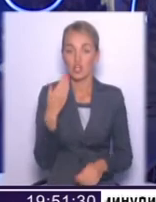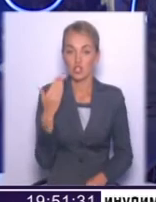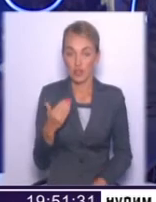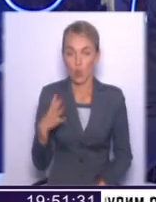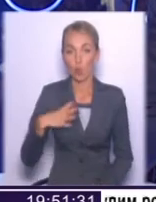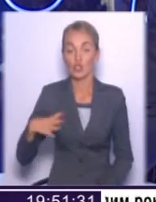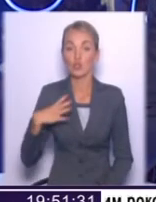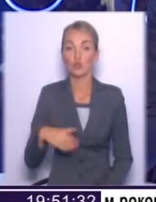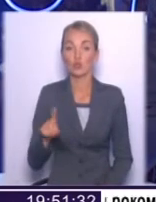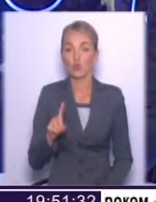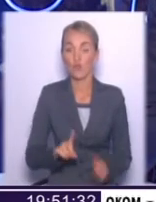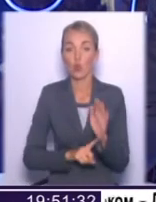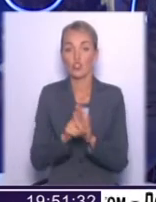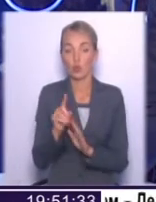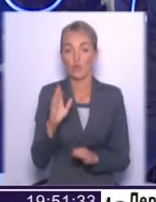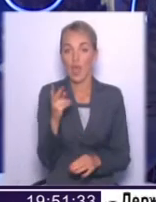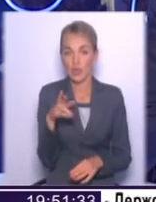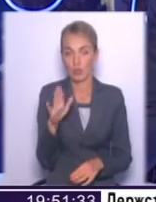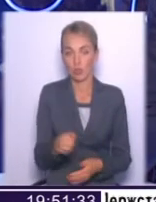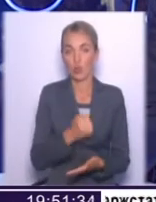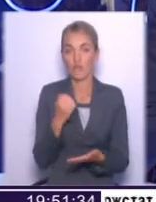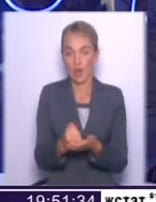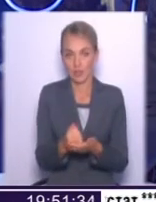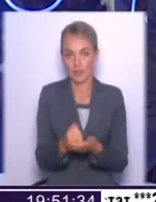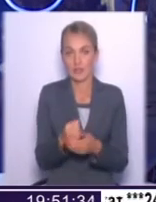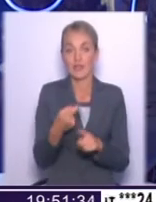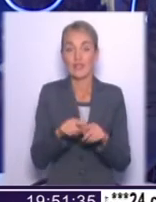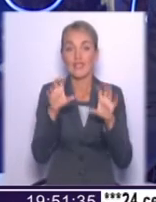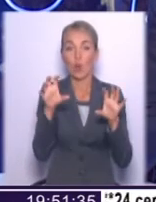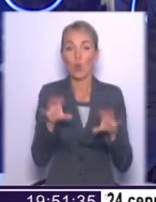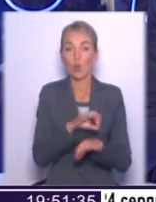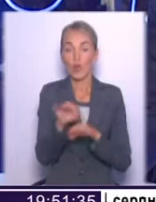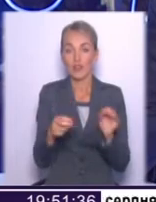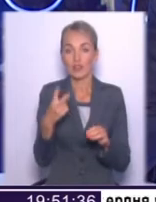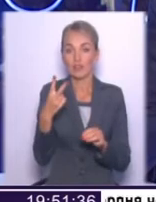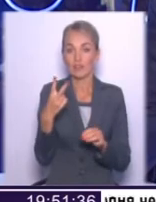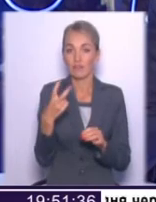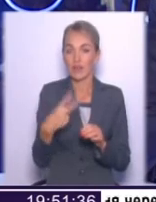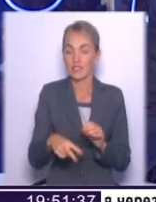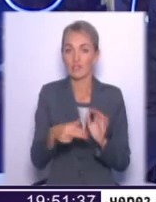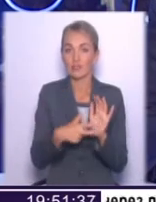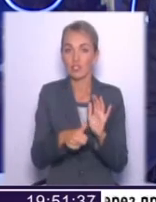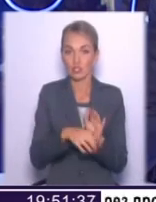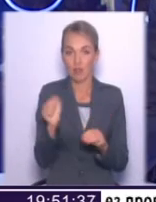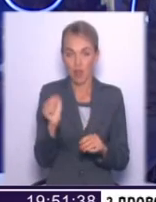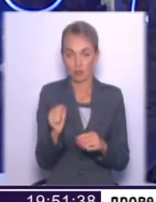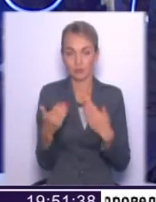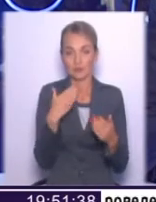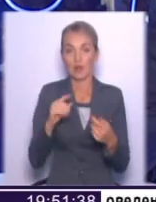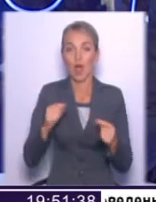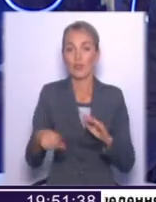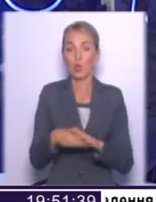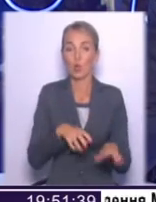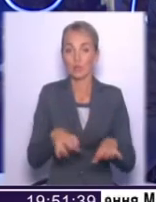самому початку вересня він буде ухвалений. Це законопроект 2087А, що стосується саме антикорупційних заходів щодо